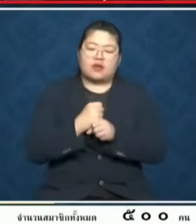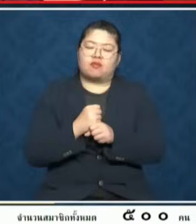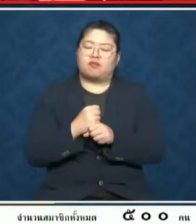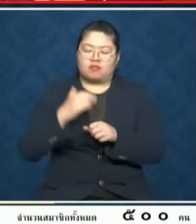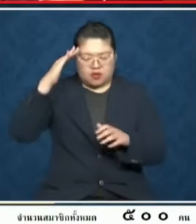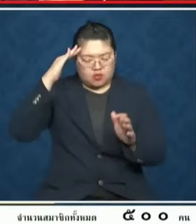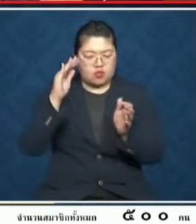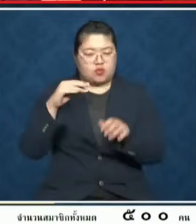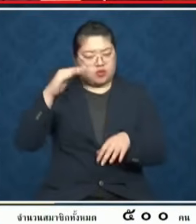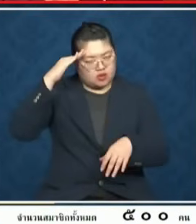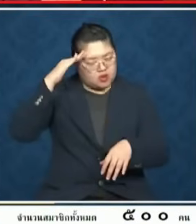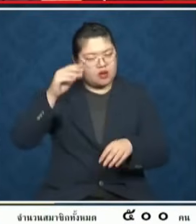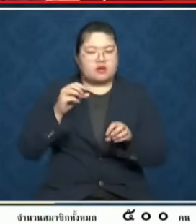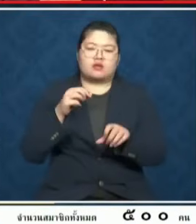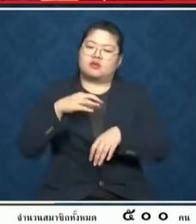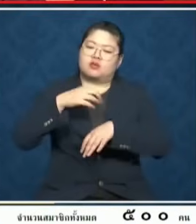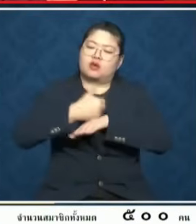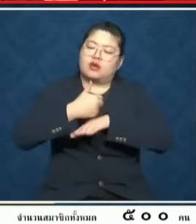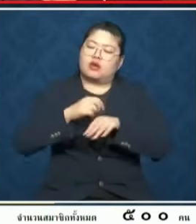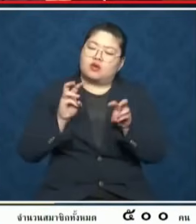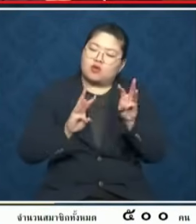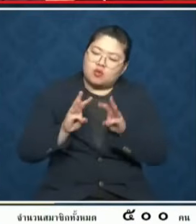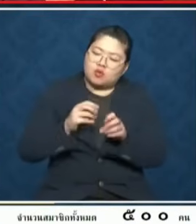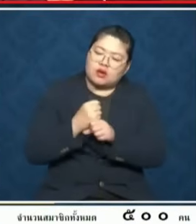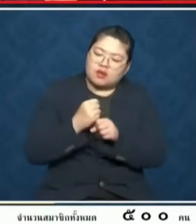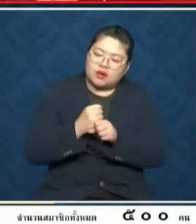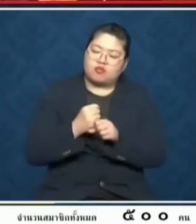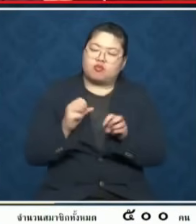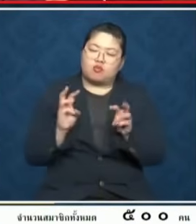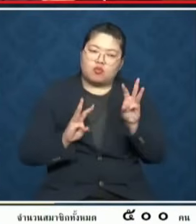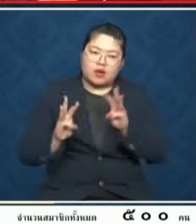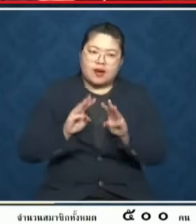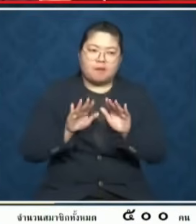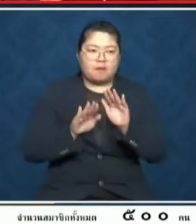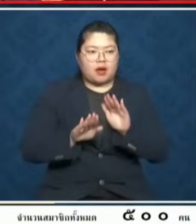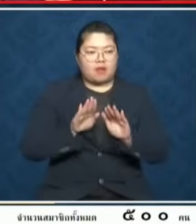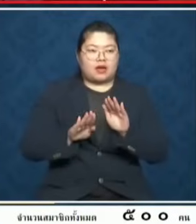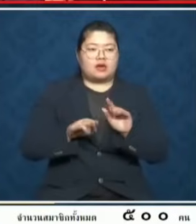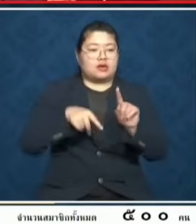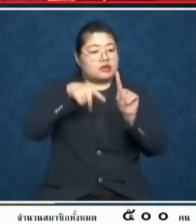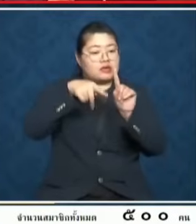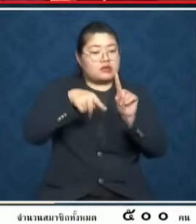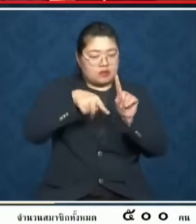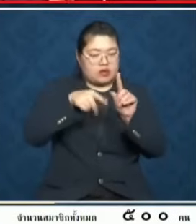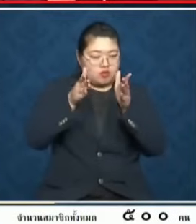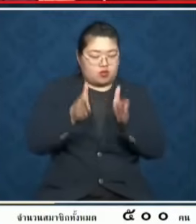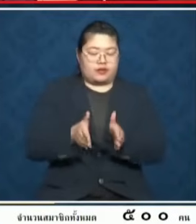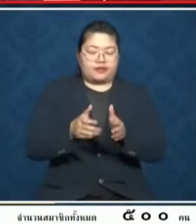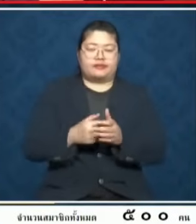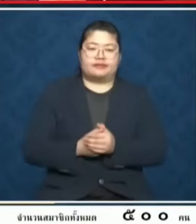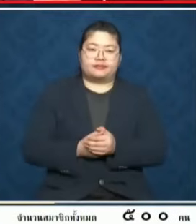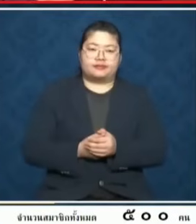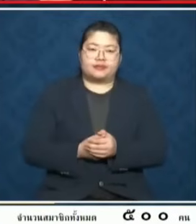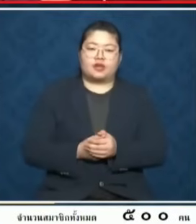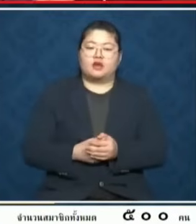มากกว่านั้นนั่นก็คือว่าเรามีจำนวนนายพลที่ว่างงานอยู่อีกประมาณเกือบ 1,000คนค่ะซึ่ง